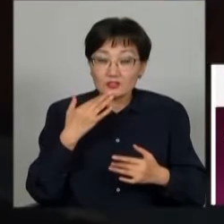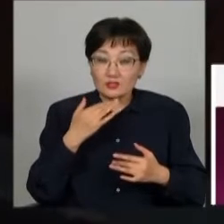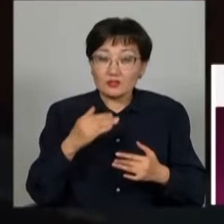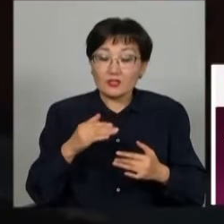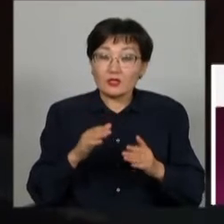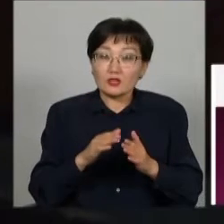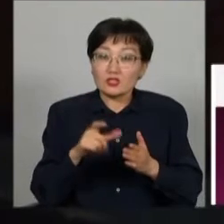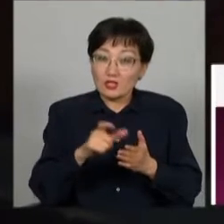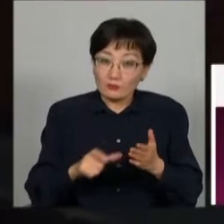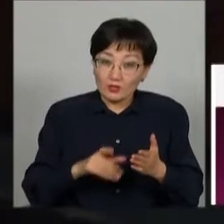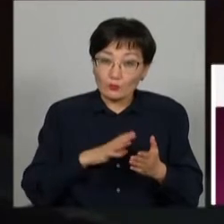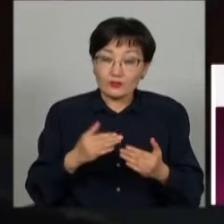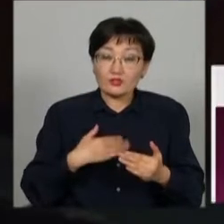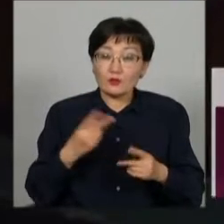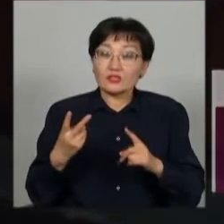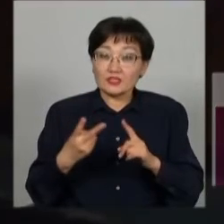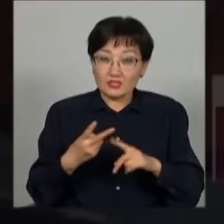Бұл менің